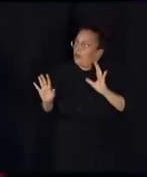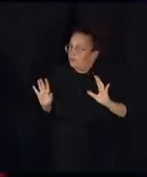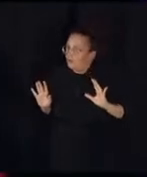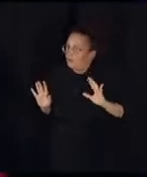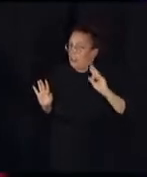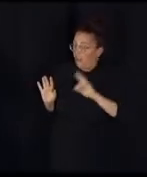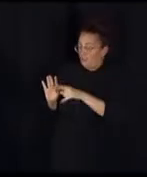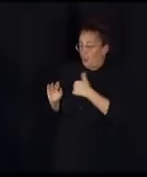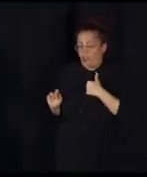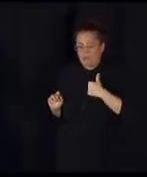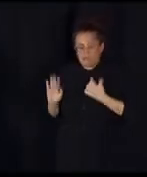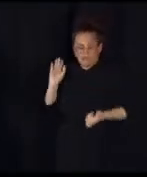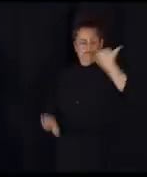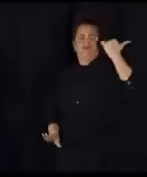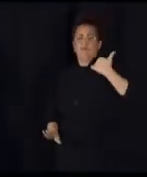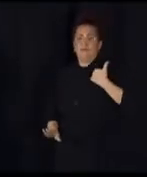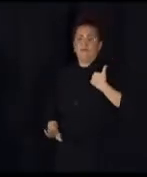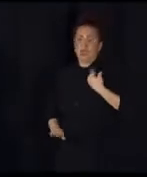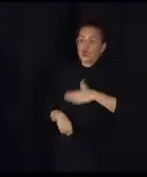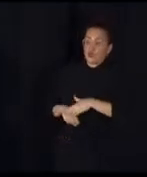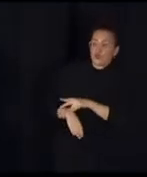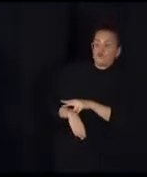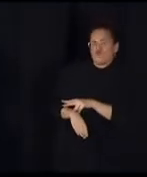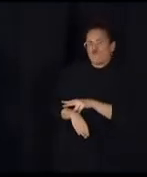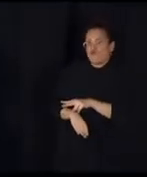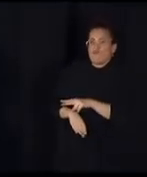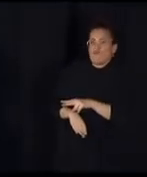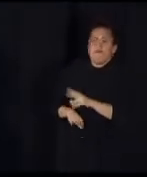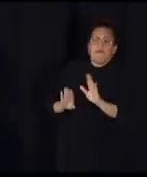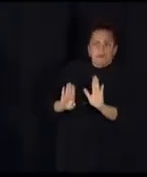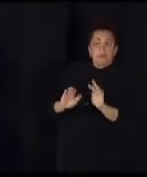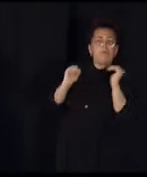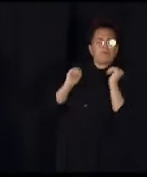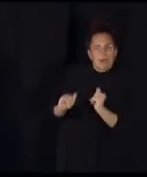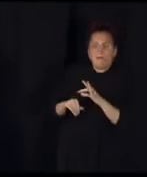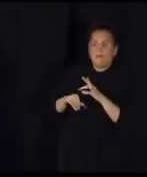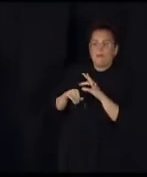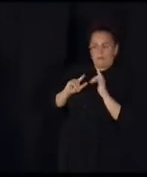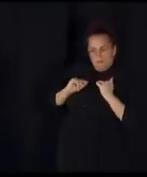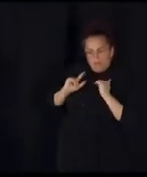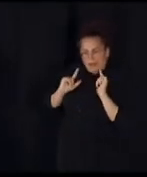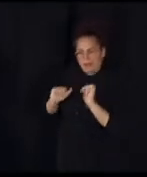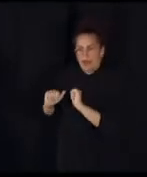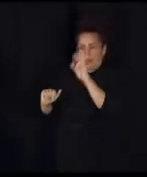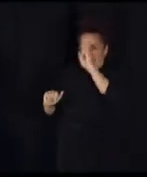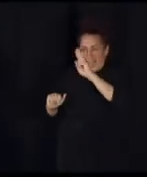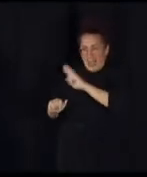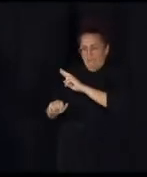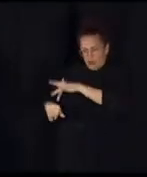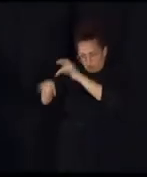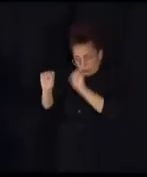plus indépendante qu'elle ne l'est vraiment, mais c'est notre rôle de l'accompagner et de faire en sorte qu'elle aille au bout de ses rêves. J'aimerais qu'on